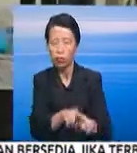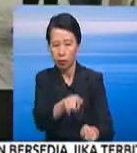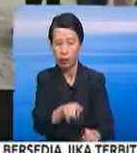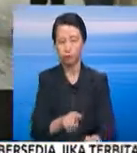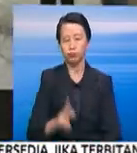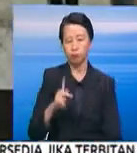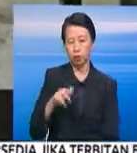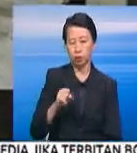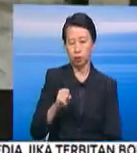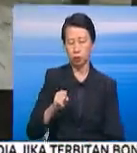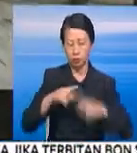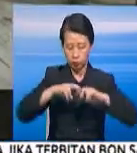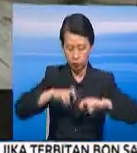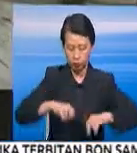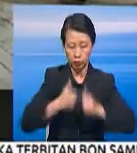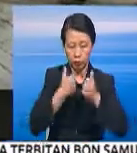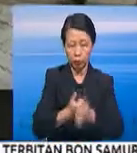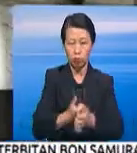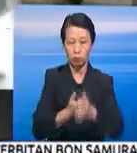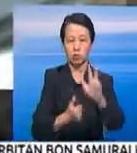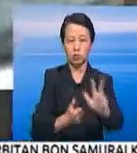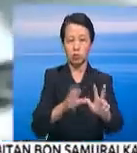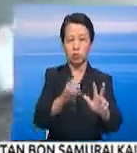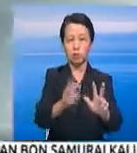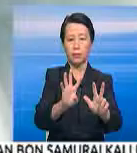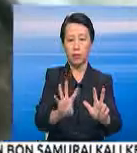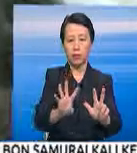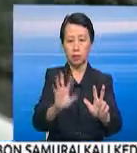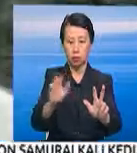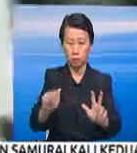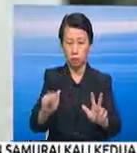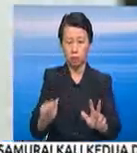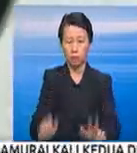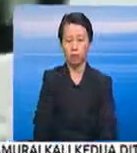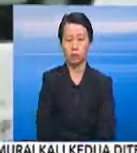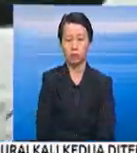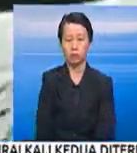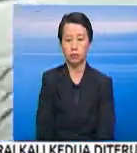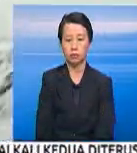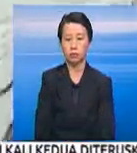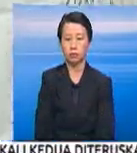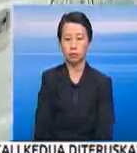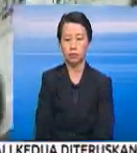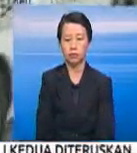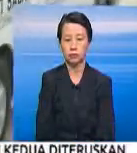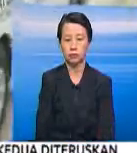Kes disiasat di bawah Seksyen 304A Kanun Keseksaan.